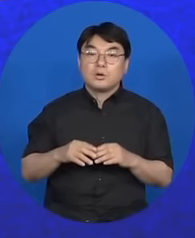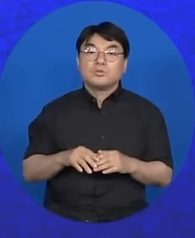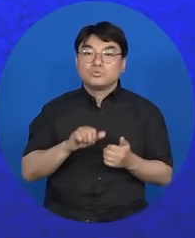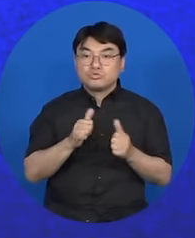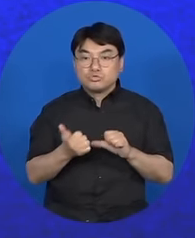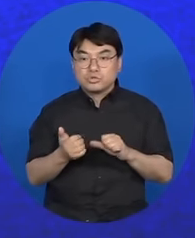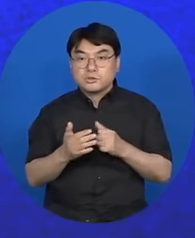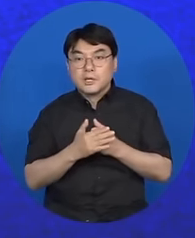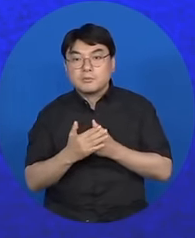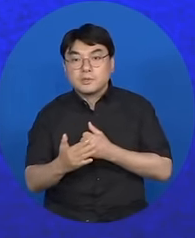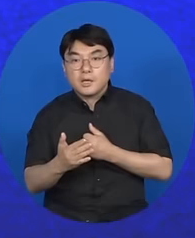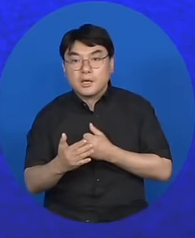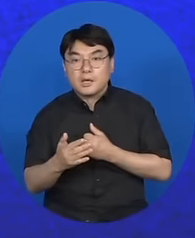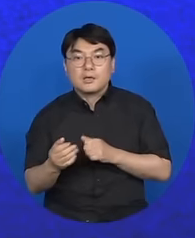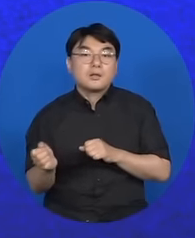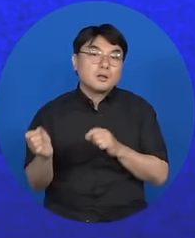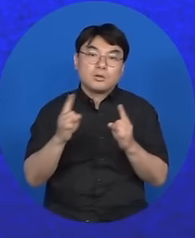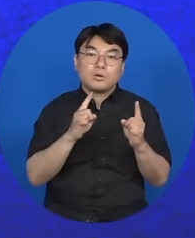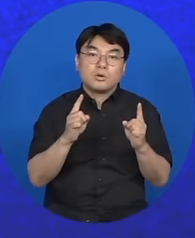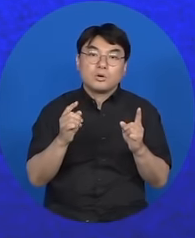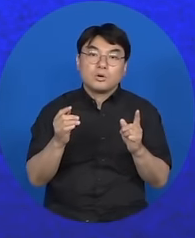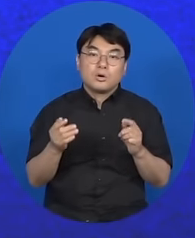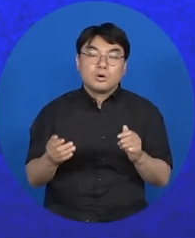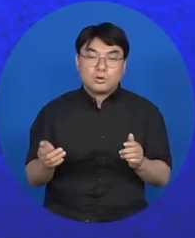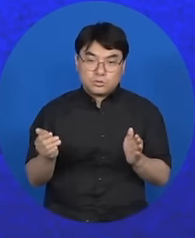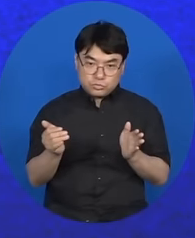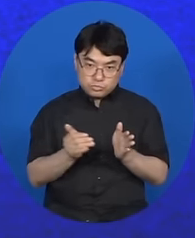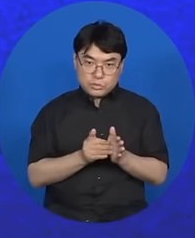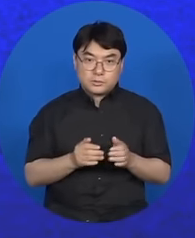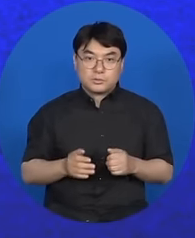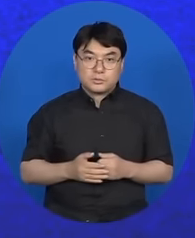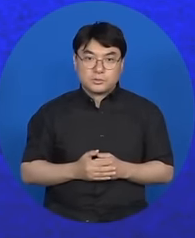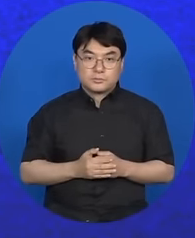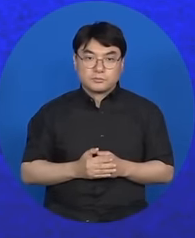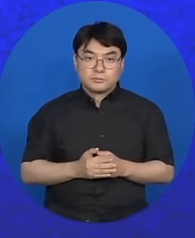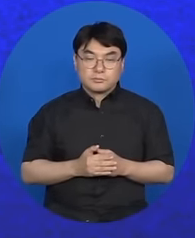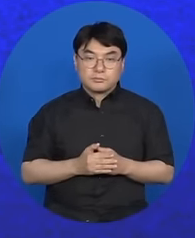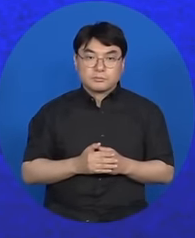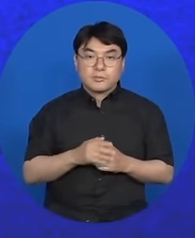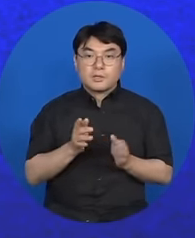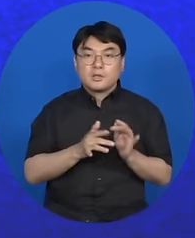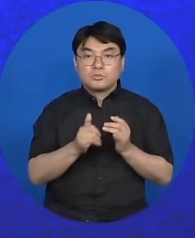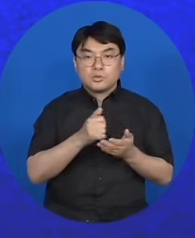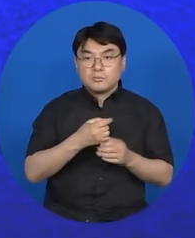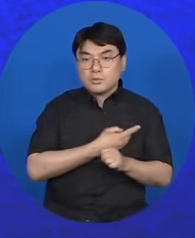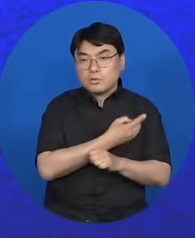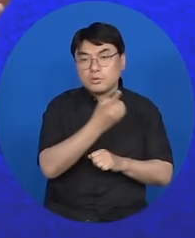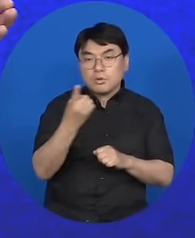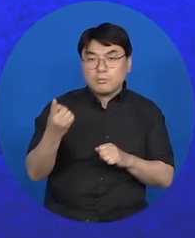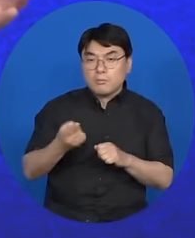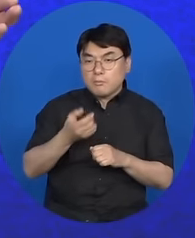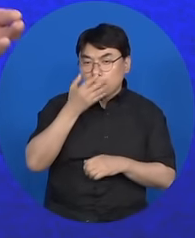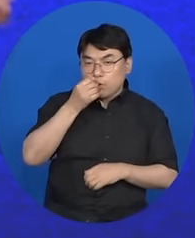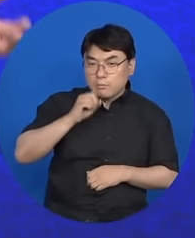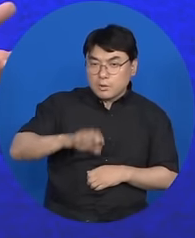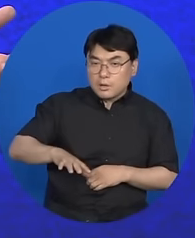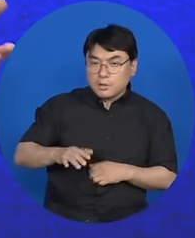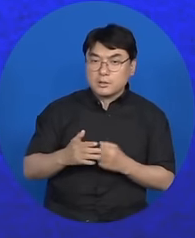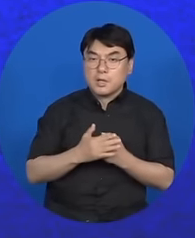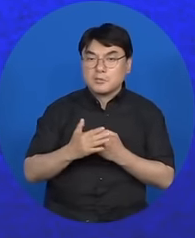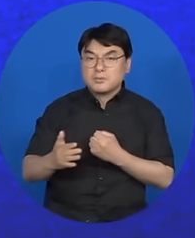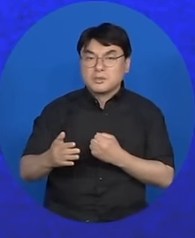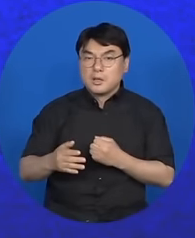사람을 살리셨다는 거예요. 예수님이 배제되고 버림받고 그렇게 함으로써 배제되고 버림받았던 사람들을